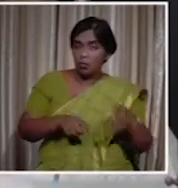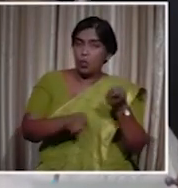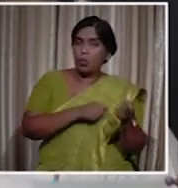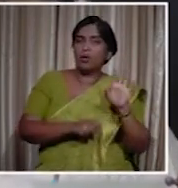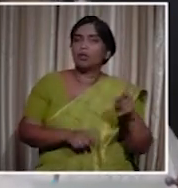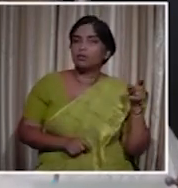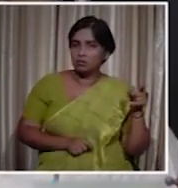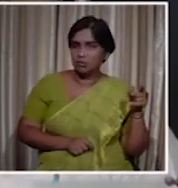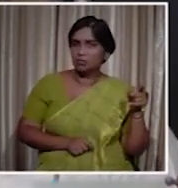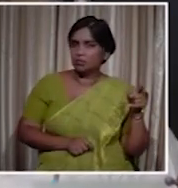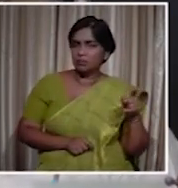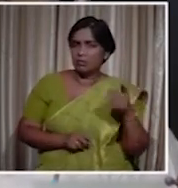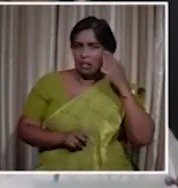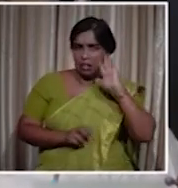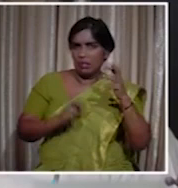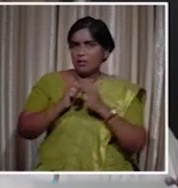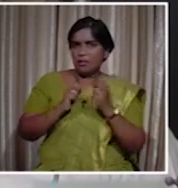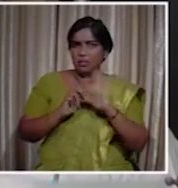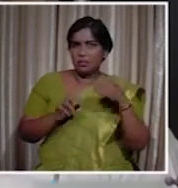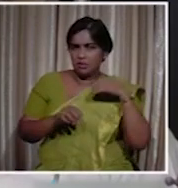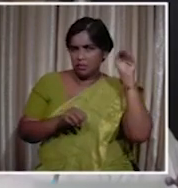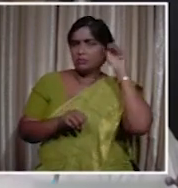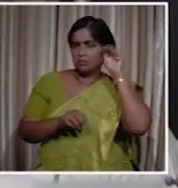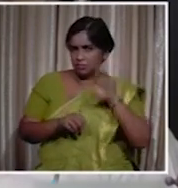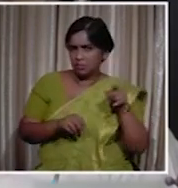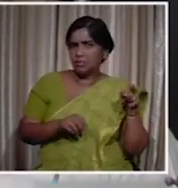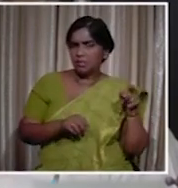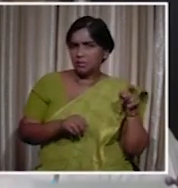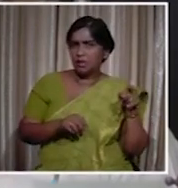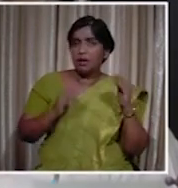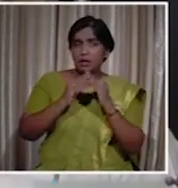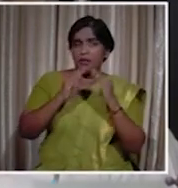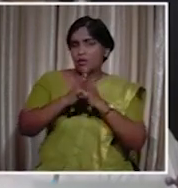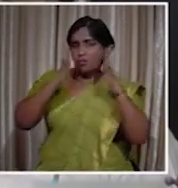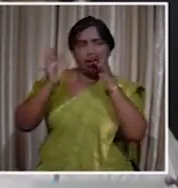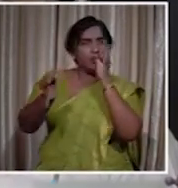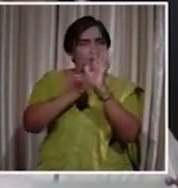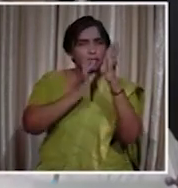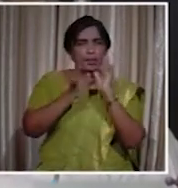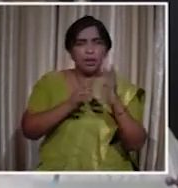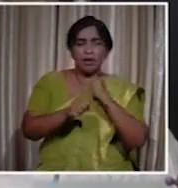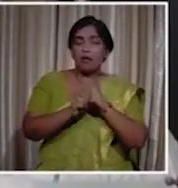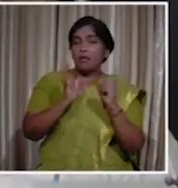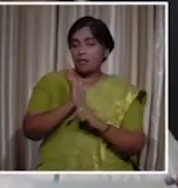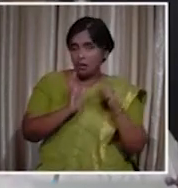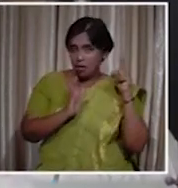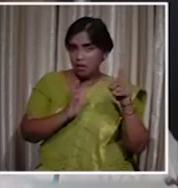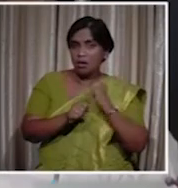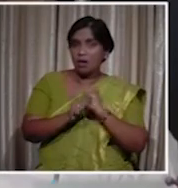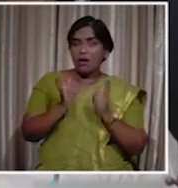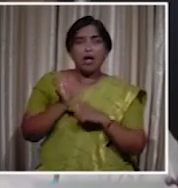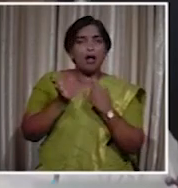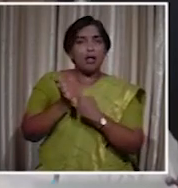තියෙනවා. ඒක නිකන් සිදු වුණ එකක් නෙමෙයි කියලා මට දැන් ආරංචි වෙලා තියෙනවා. ගෙවල් ගණනාවකට ගිනි තියලා මං ගාල්ලේ කියන්නේ ගාල්ලේ